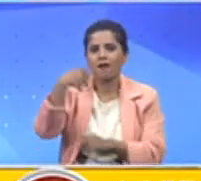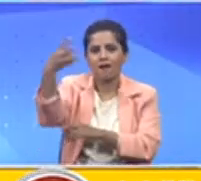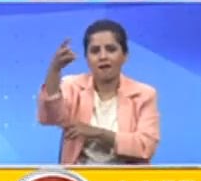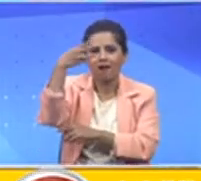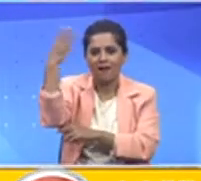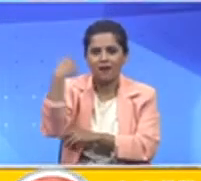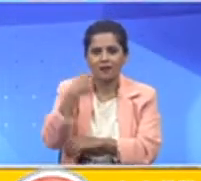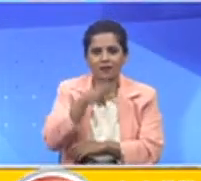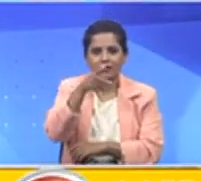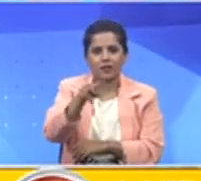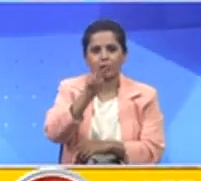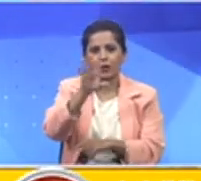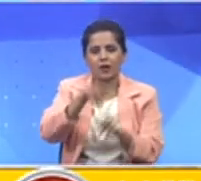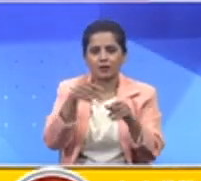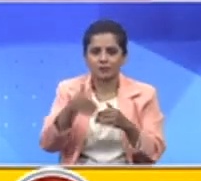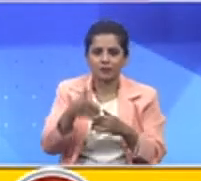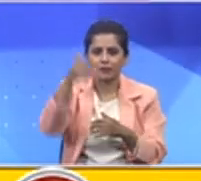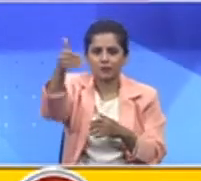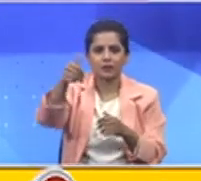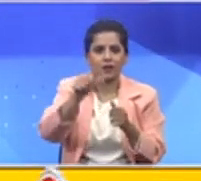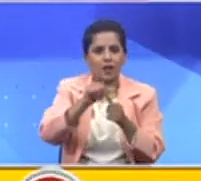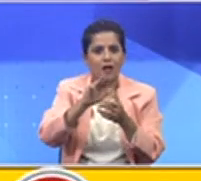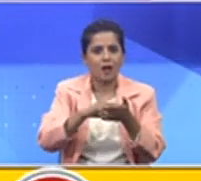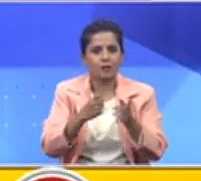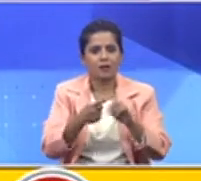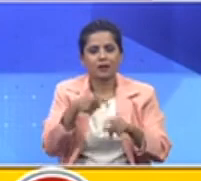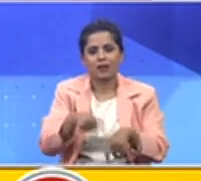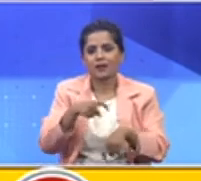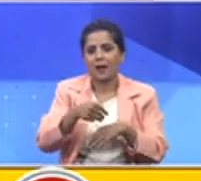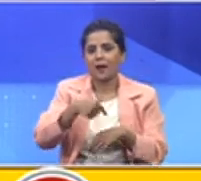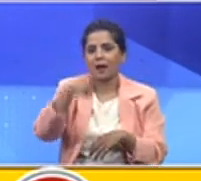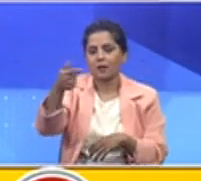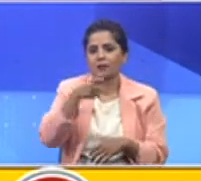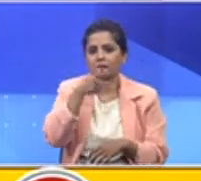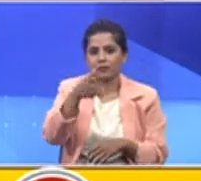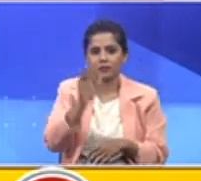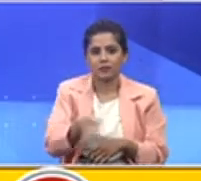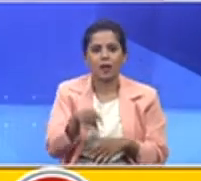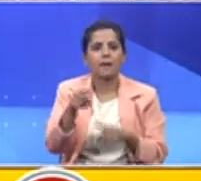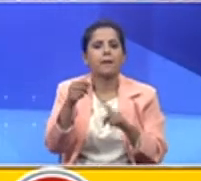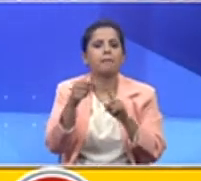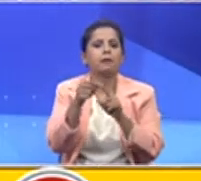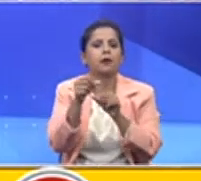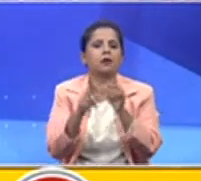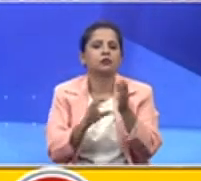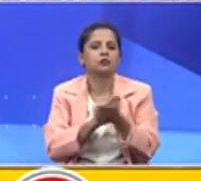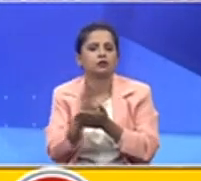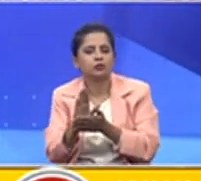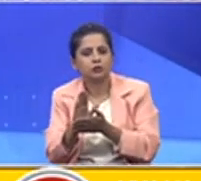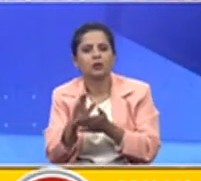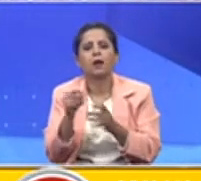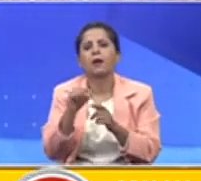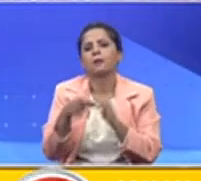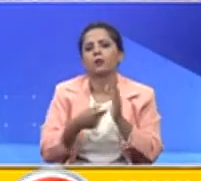अगले पचीस वर्षों के अमरित काल के लिए पंच प्राण की बात की थी।